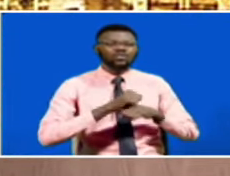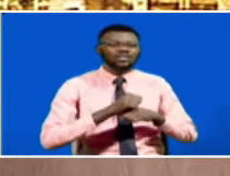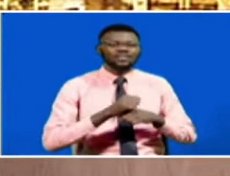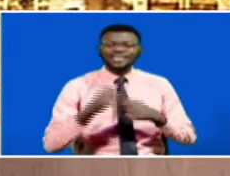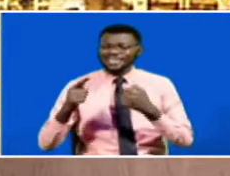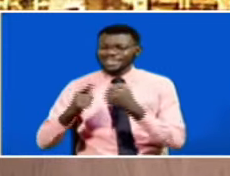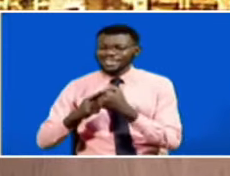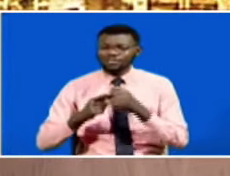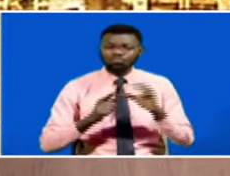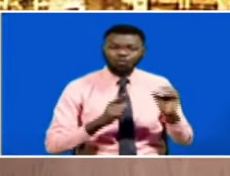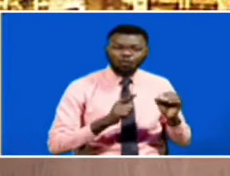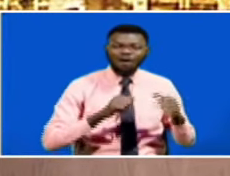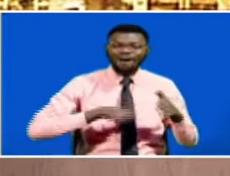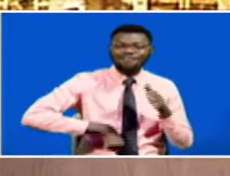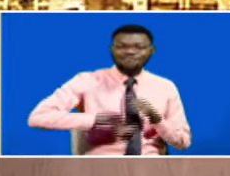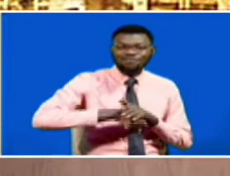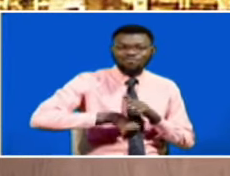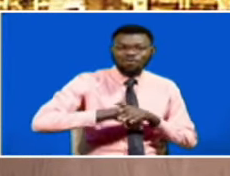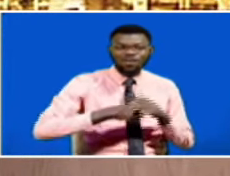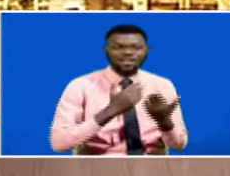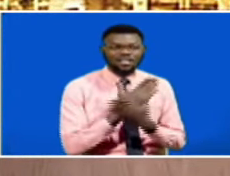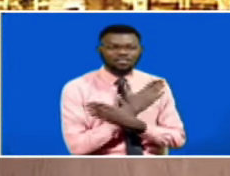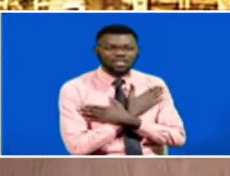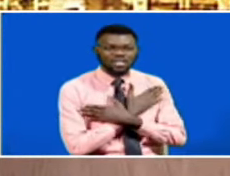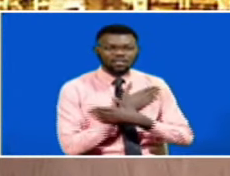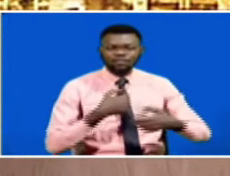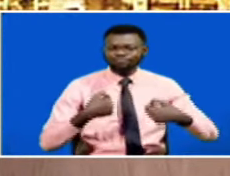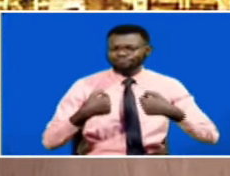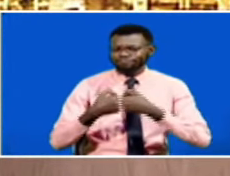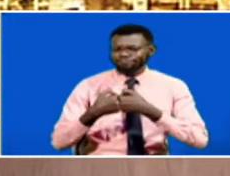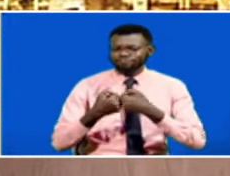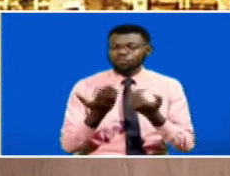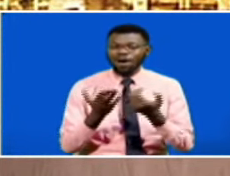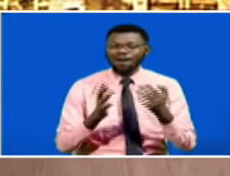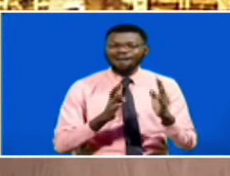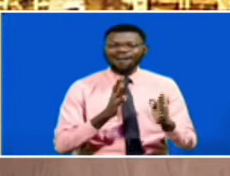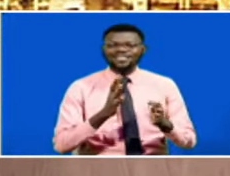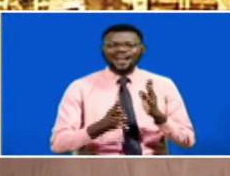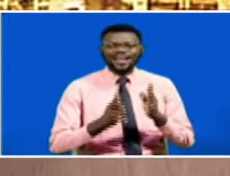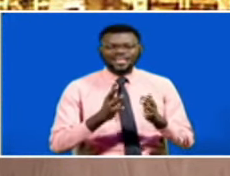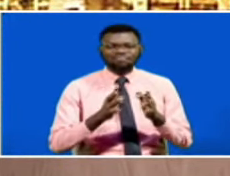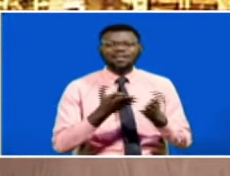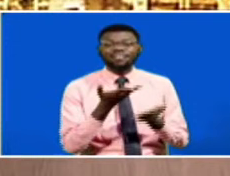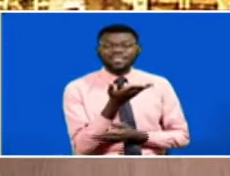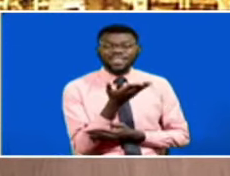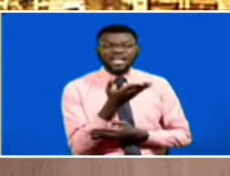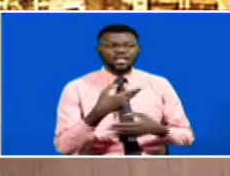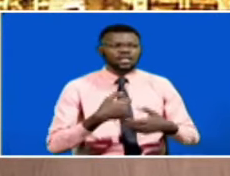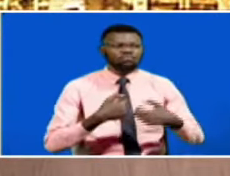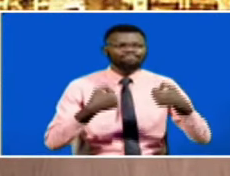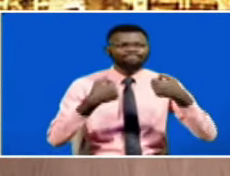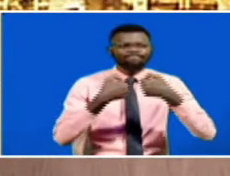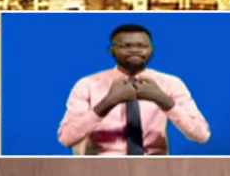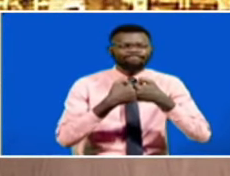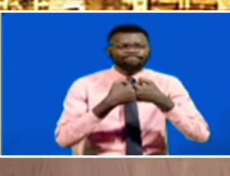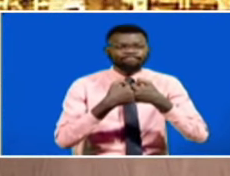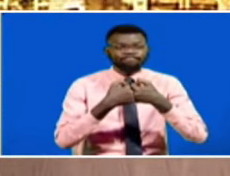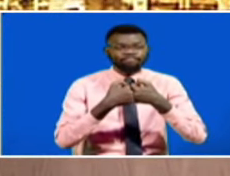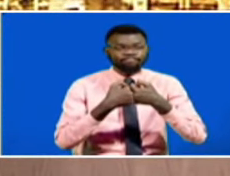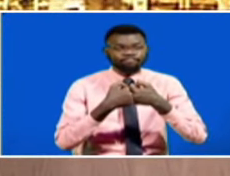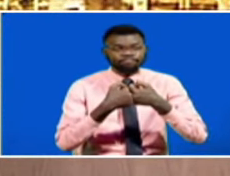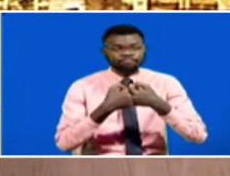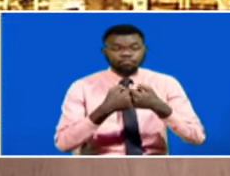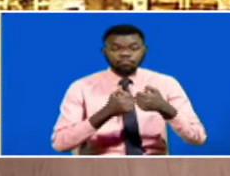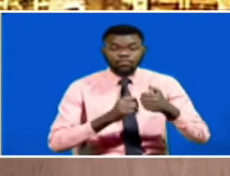mtanagwe wa soka ya kirafiki ulioandaliwa hii leo katika ugo wa Kasarani Annex. Mchuano huu ni mojawapo ya jitihada ambazo Wizara